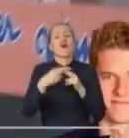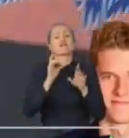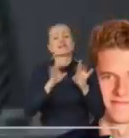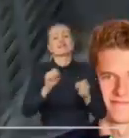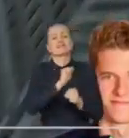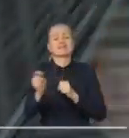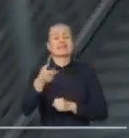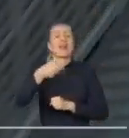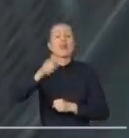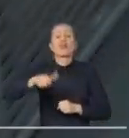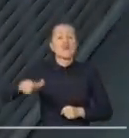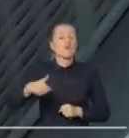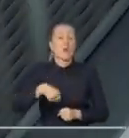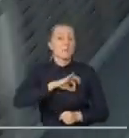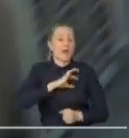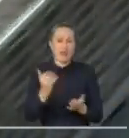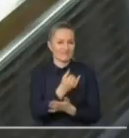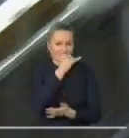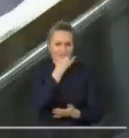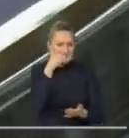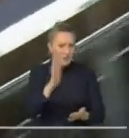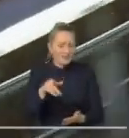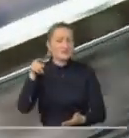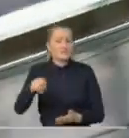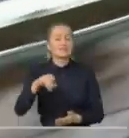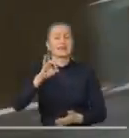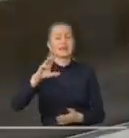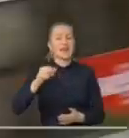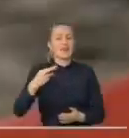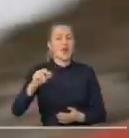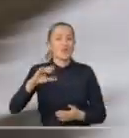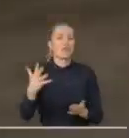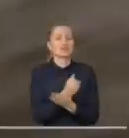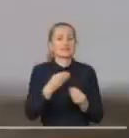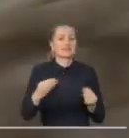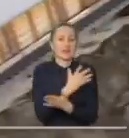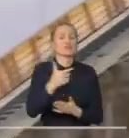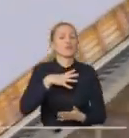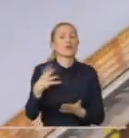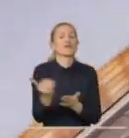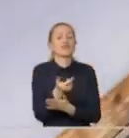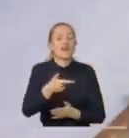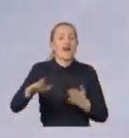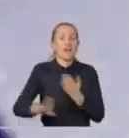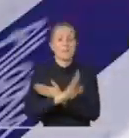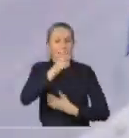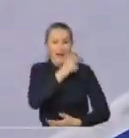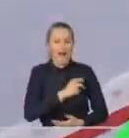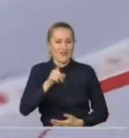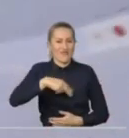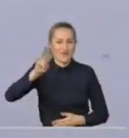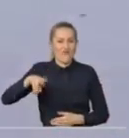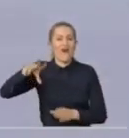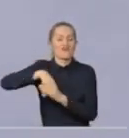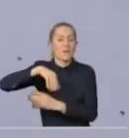rywalizacji indywidualnej medalu nie zdobędzie. Halvor Egner Granerud przywiezie z Oberstdorfu tylko srebro, które zdobył z reprezentacją Norwegii w konkursie drużyn mieszanych. Na